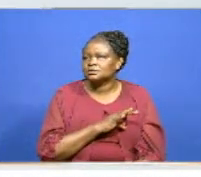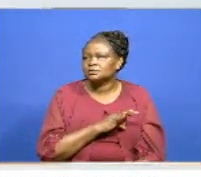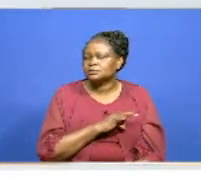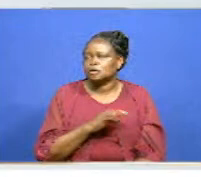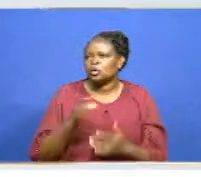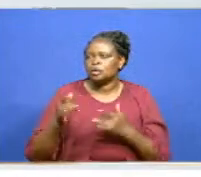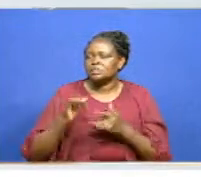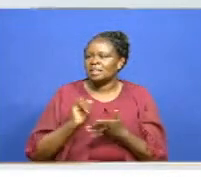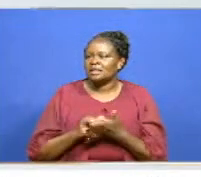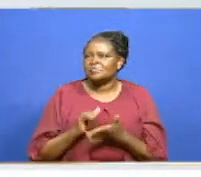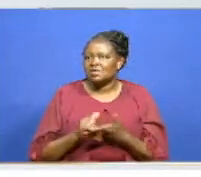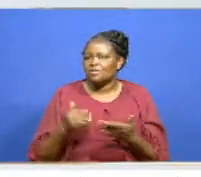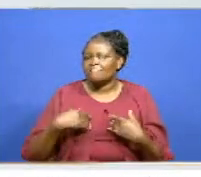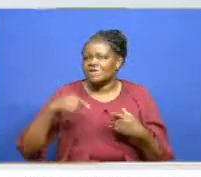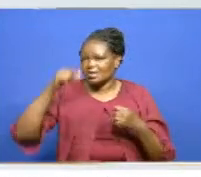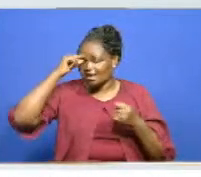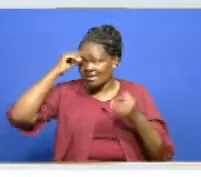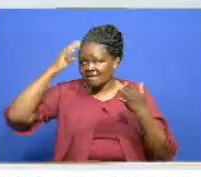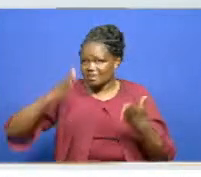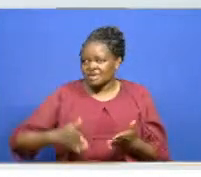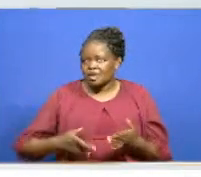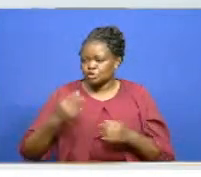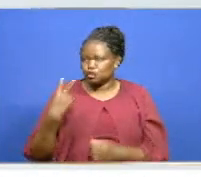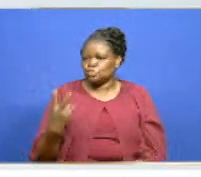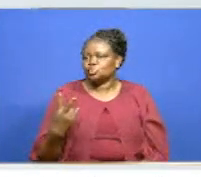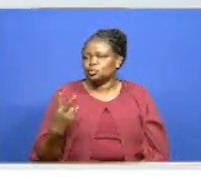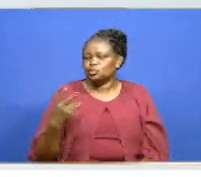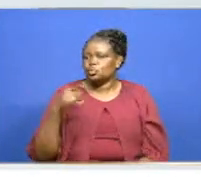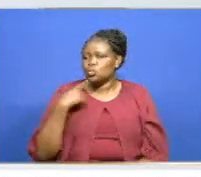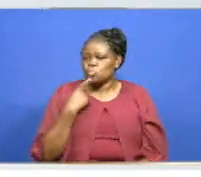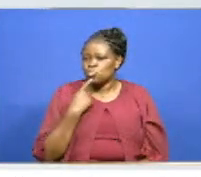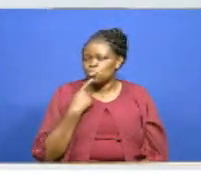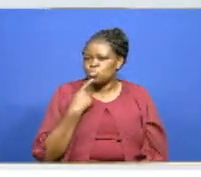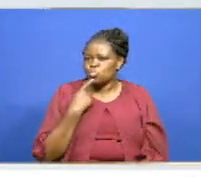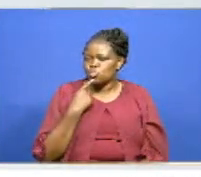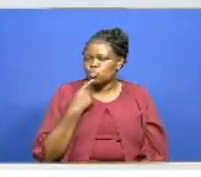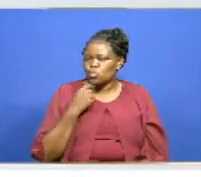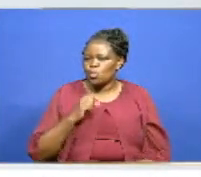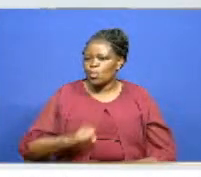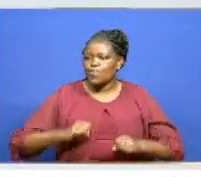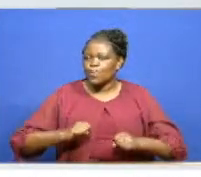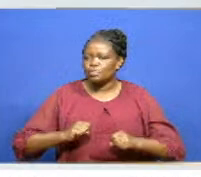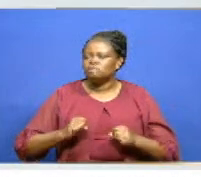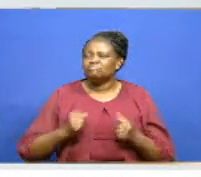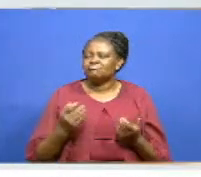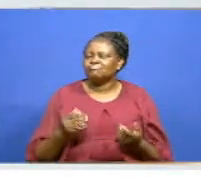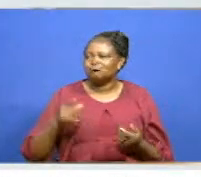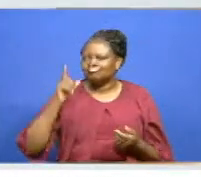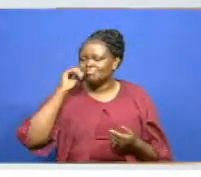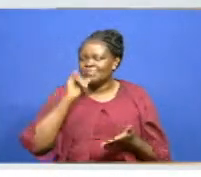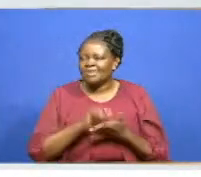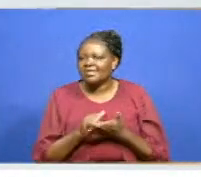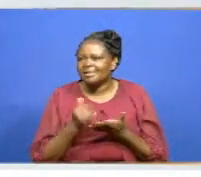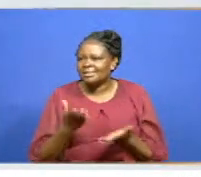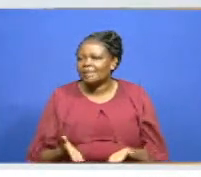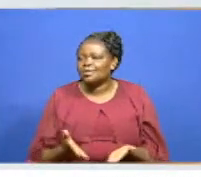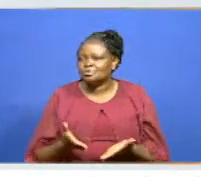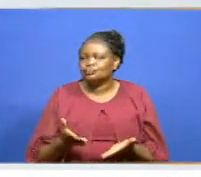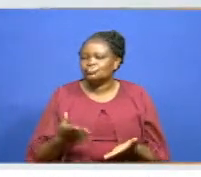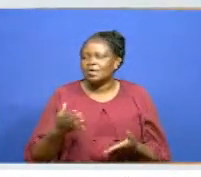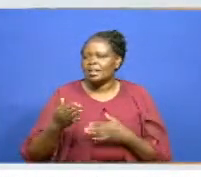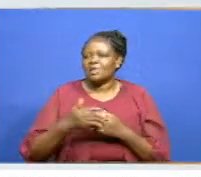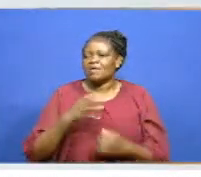kwamba kumekuwa na magavana wawili sasa ambao wamekuwa ni vigogo katika pwani ambao sasa wanaenda